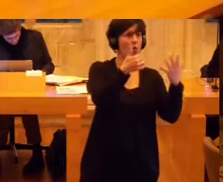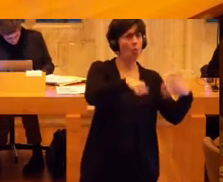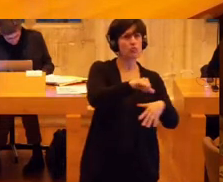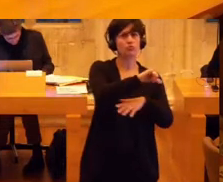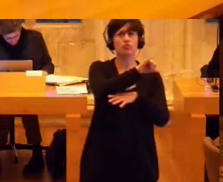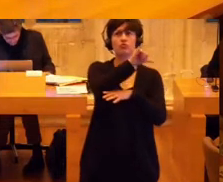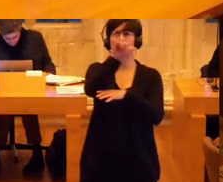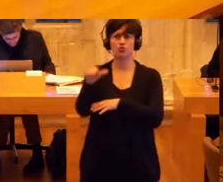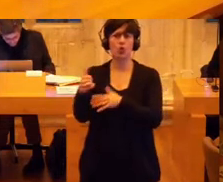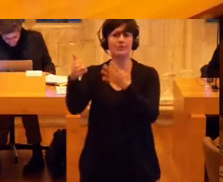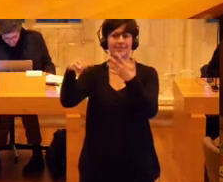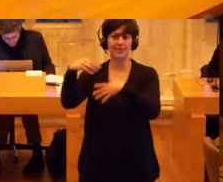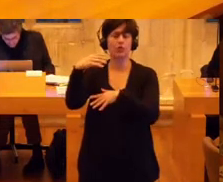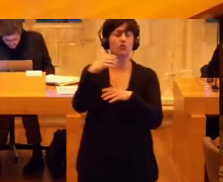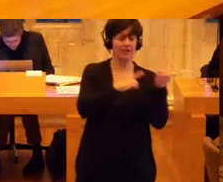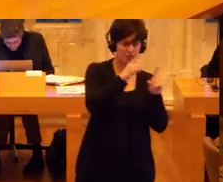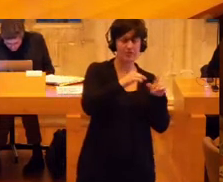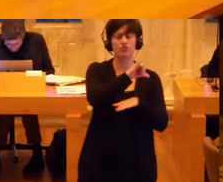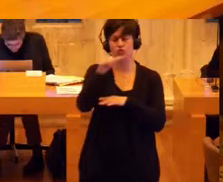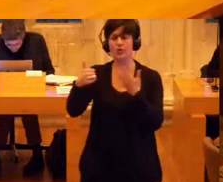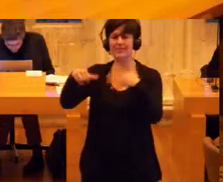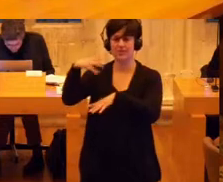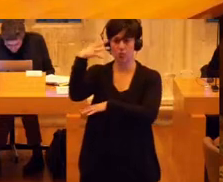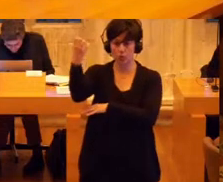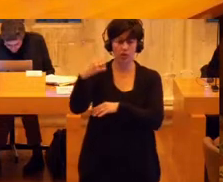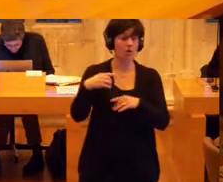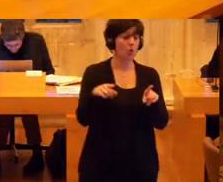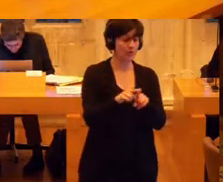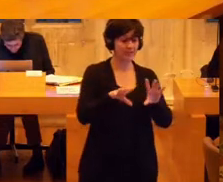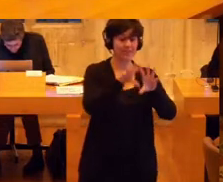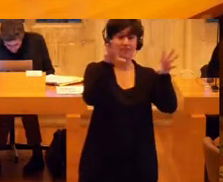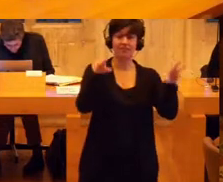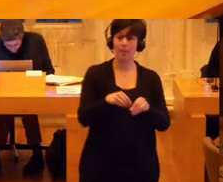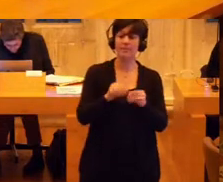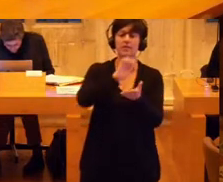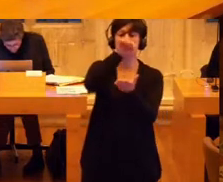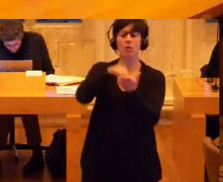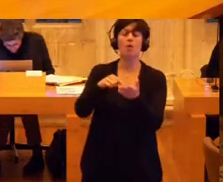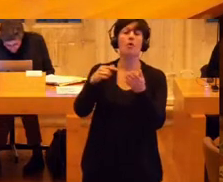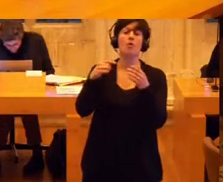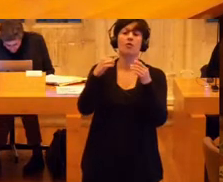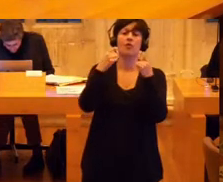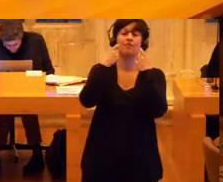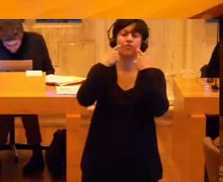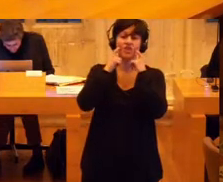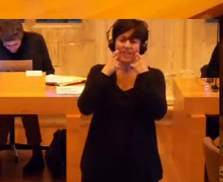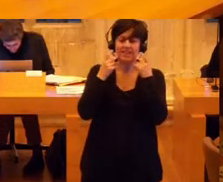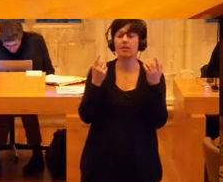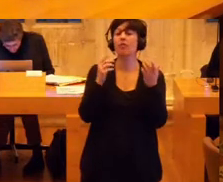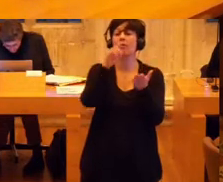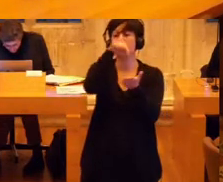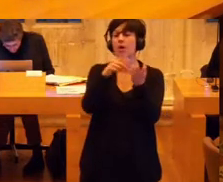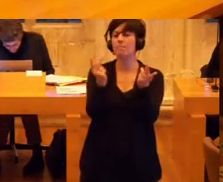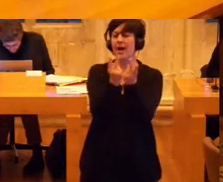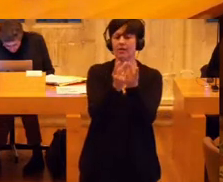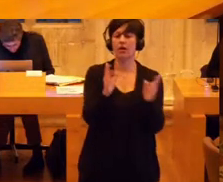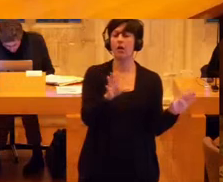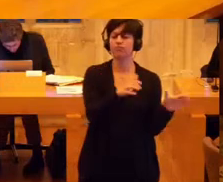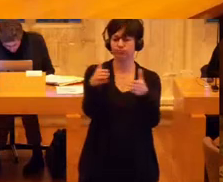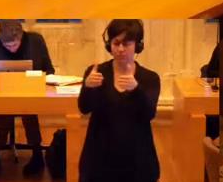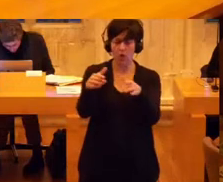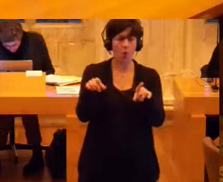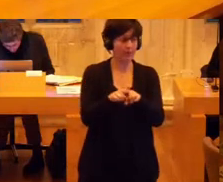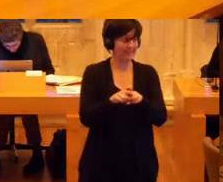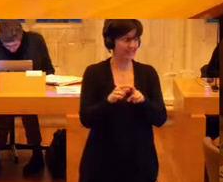avec une journée famille le 2 août, comme d'habitude également au parc de la Fossette. Et l'éclat final, qui a été resserré